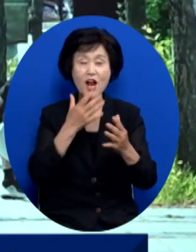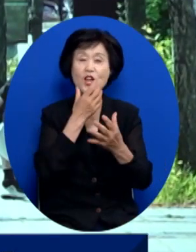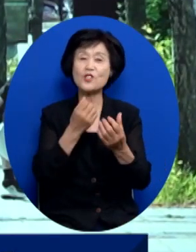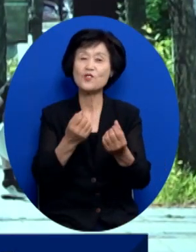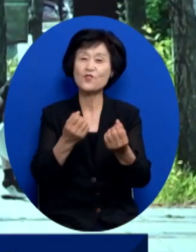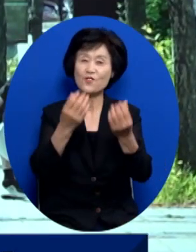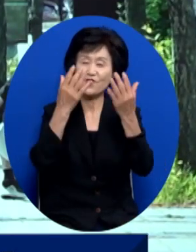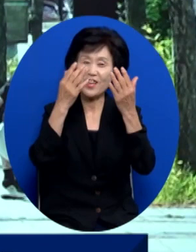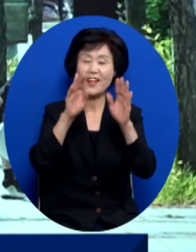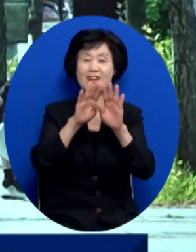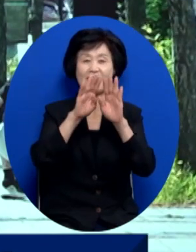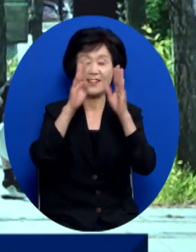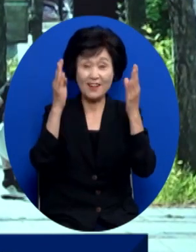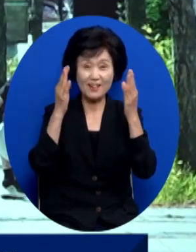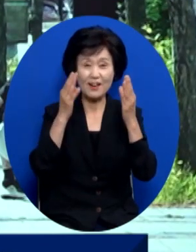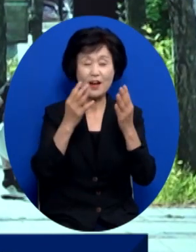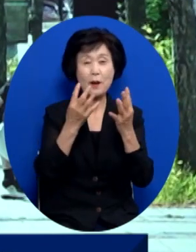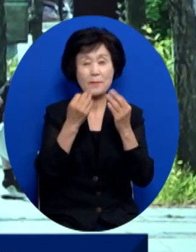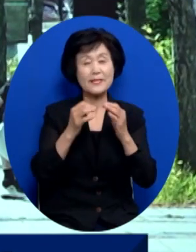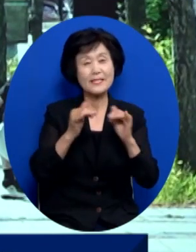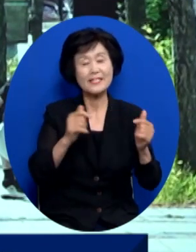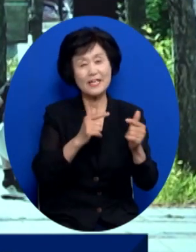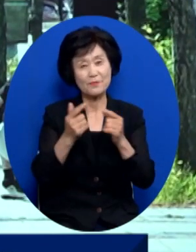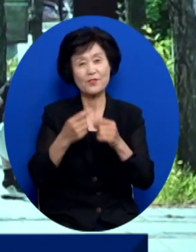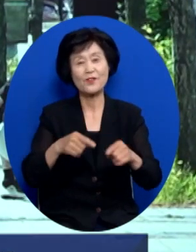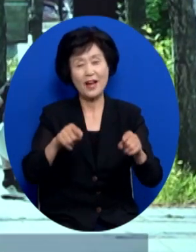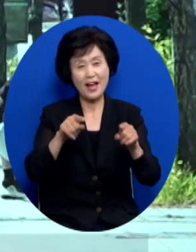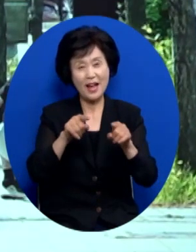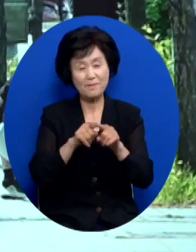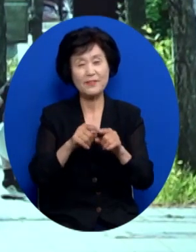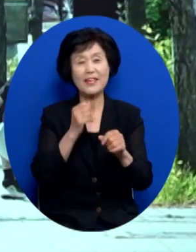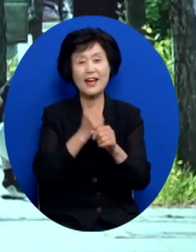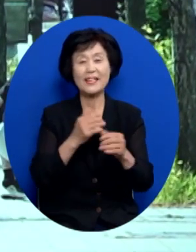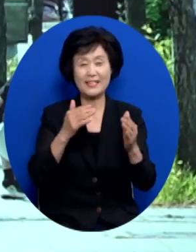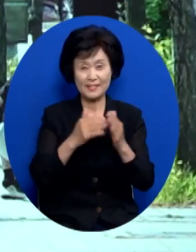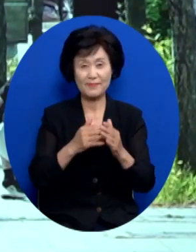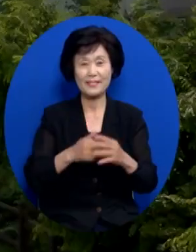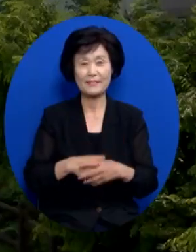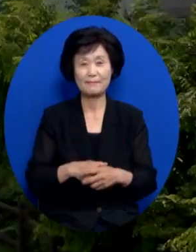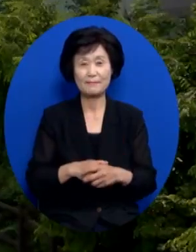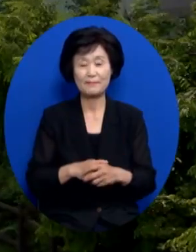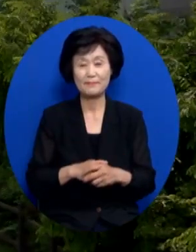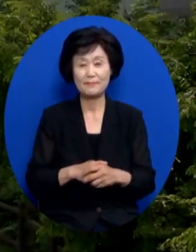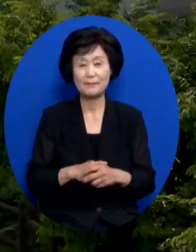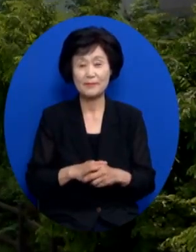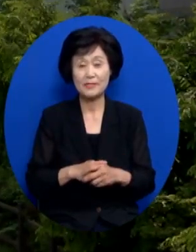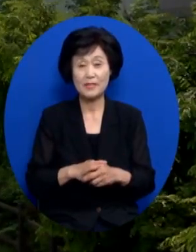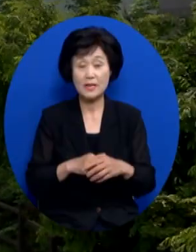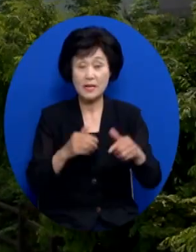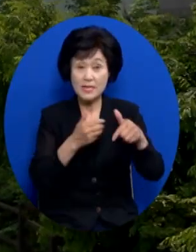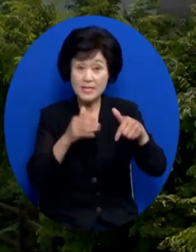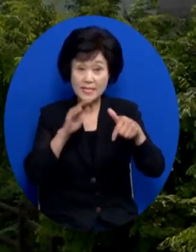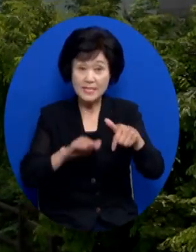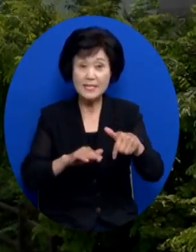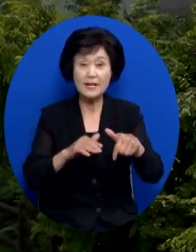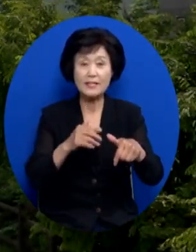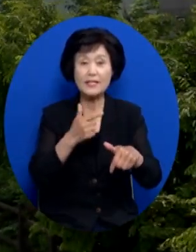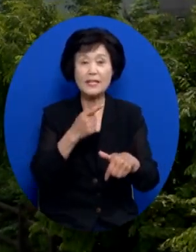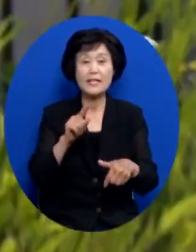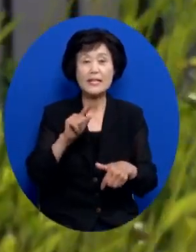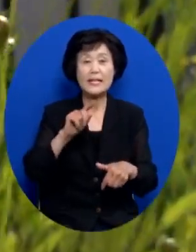실천 방법을 지역민들과 함께 나눴습니다. 김수지 기자가 전합니다. 인천 남동구